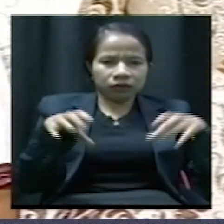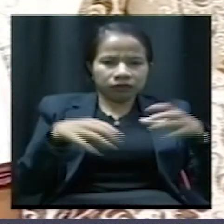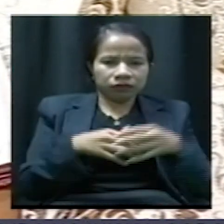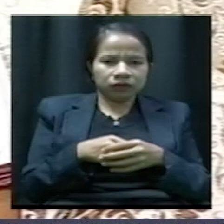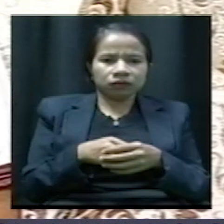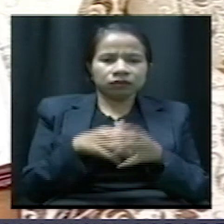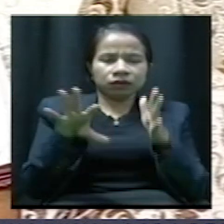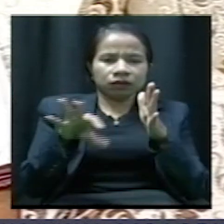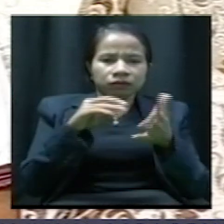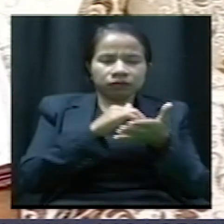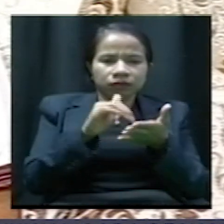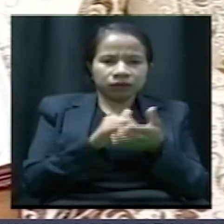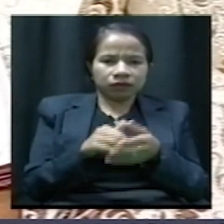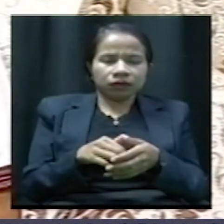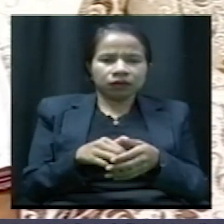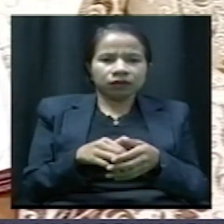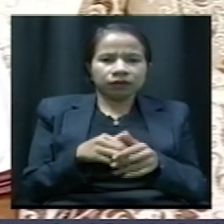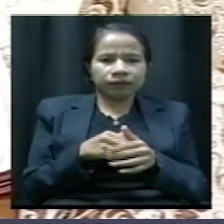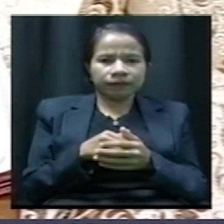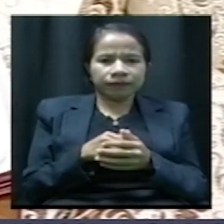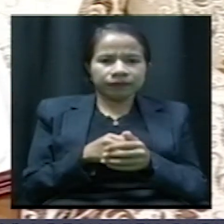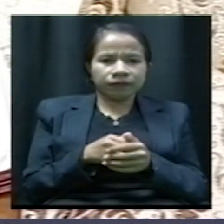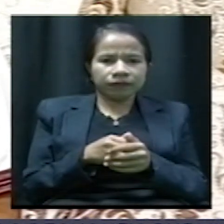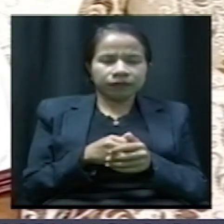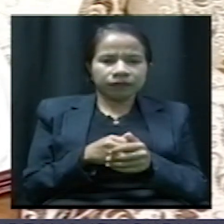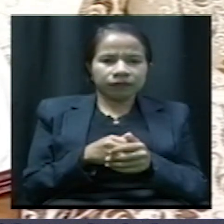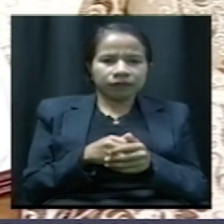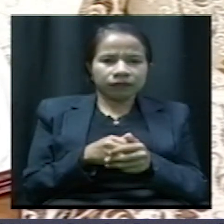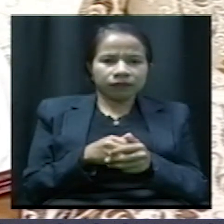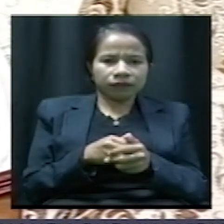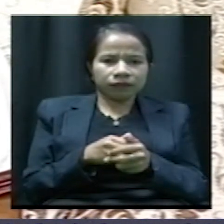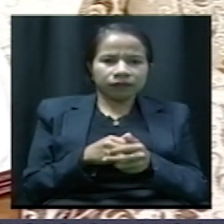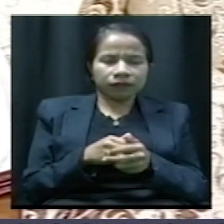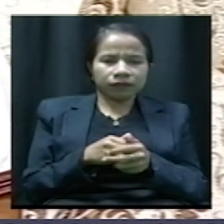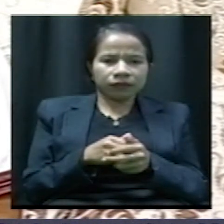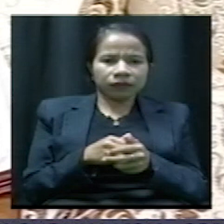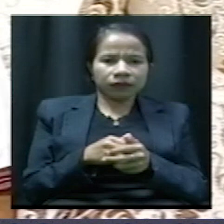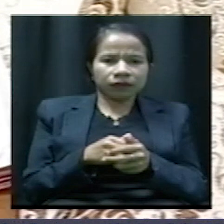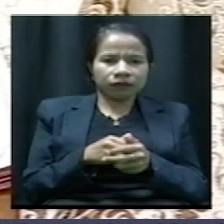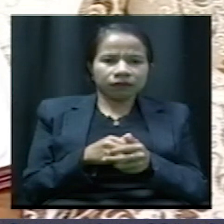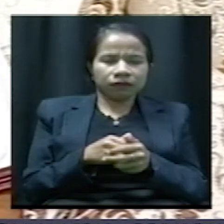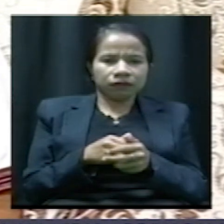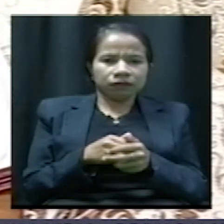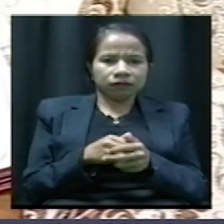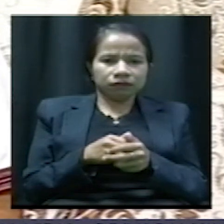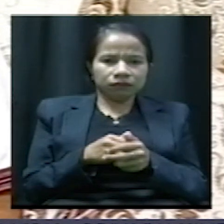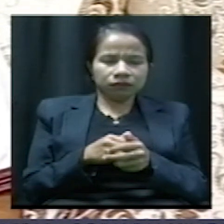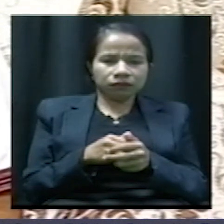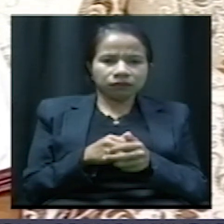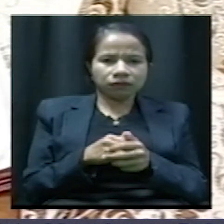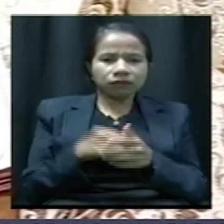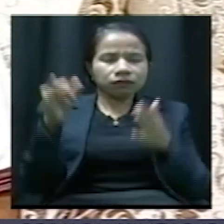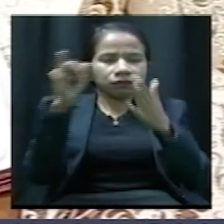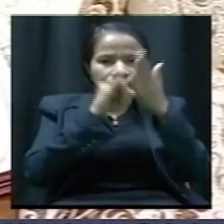de eta formação então asegura ona kona ba desenho universal universal design